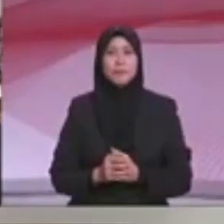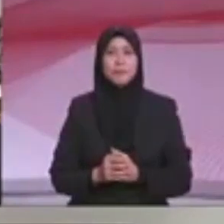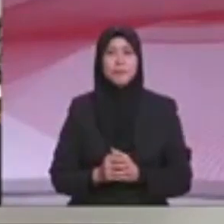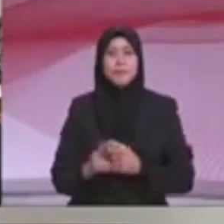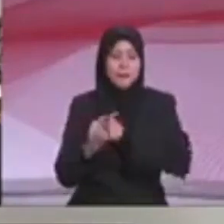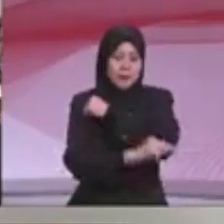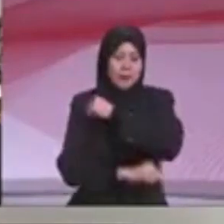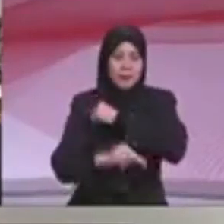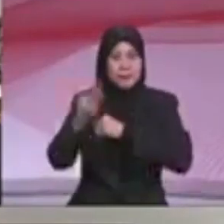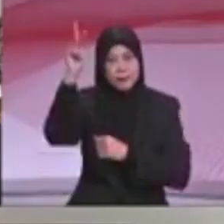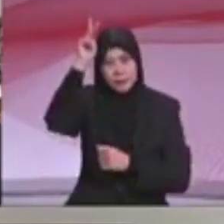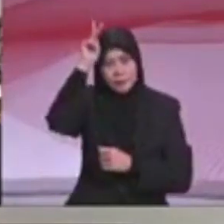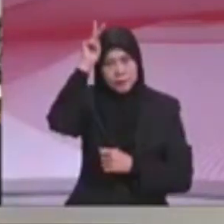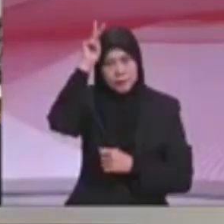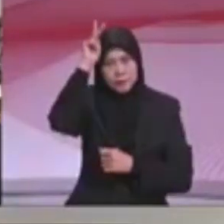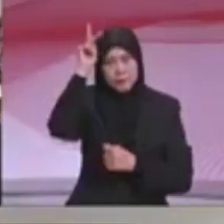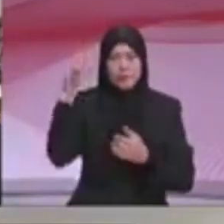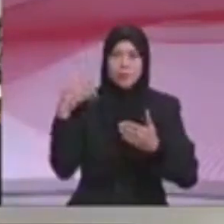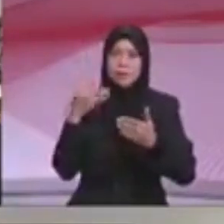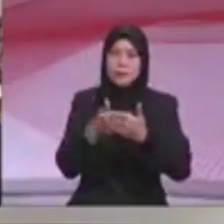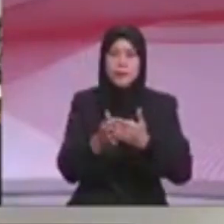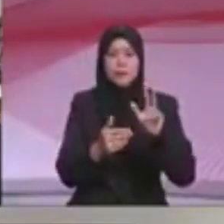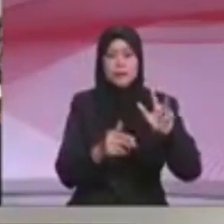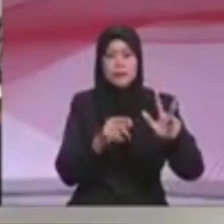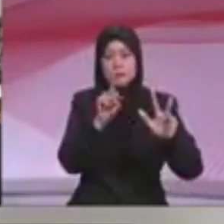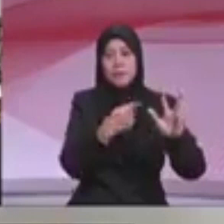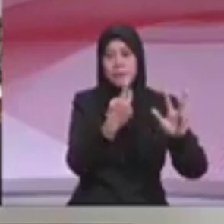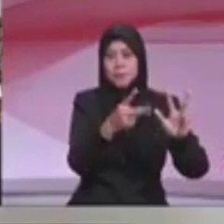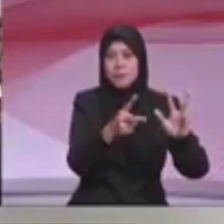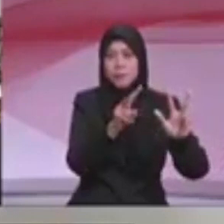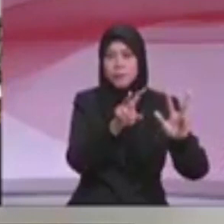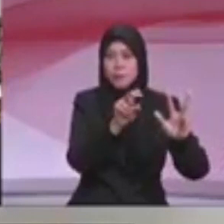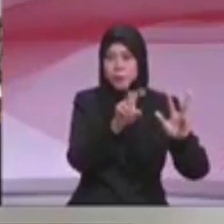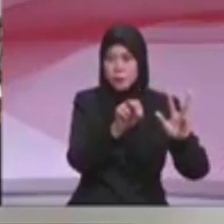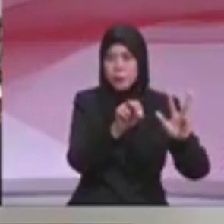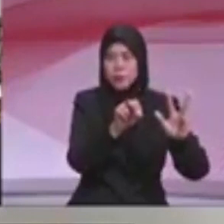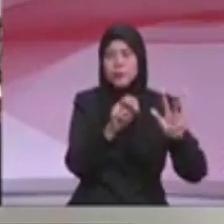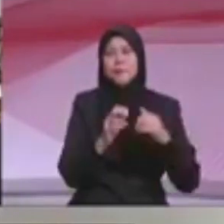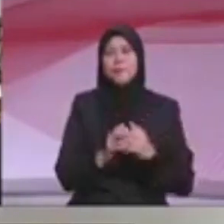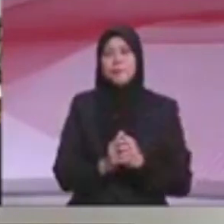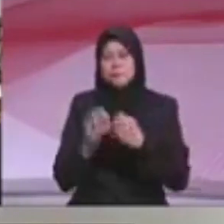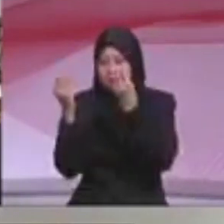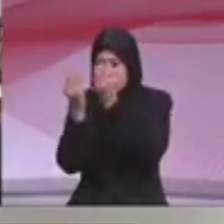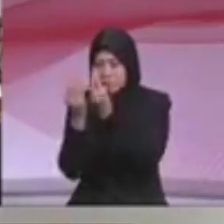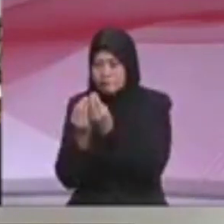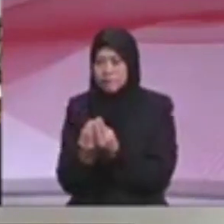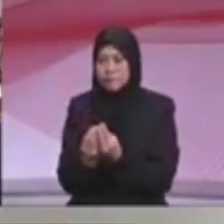di negeri Kelantan sehingga 3 hari bulan Disember 2020 secara kumulatif